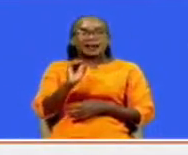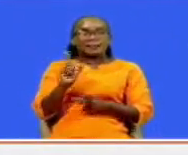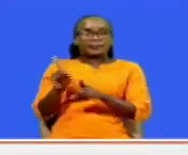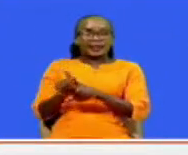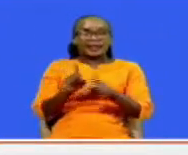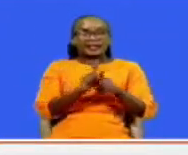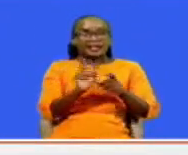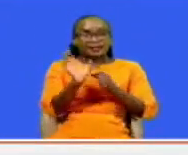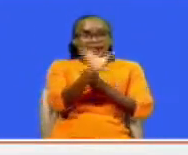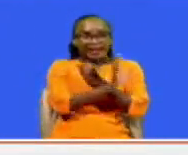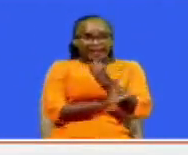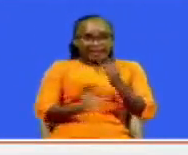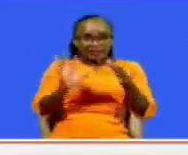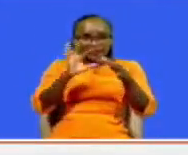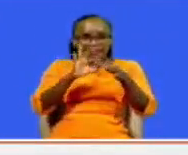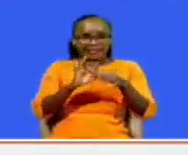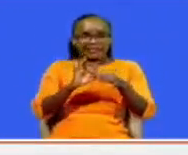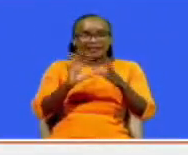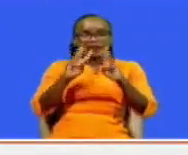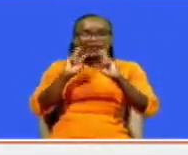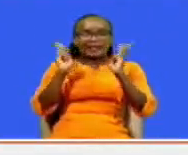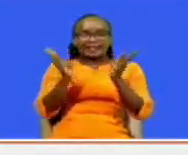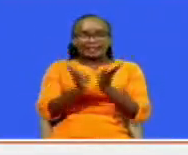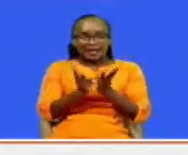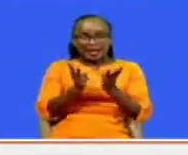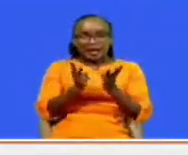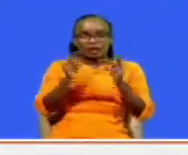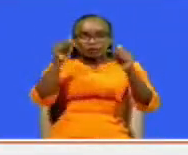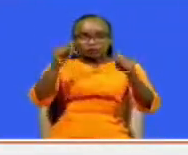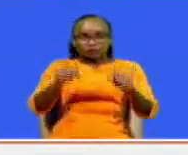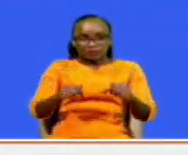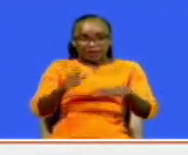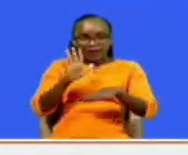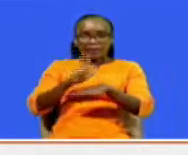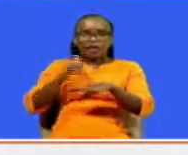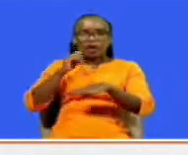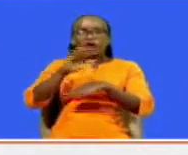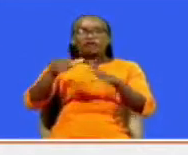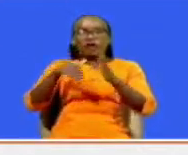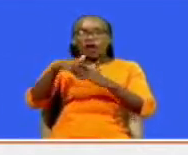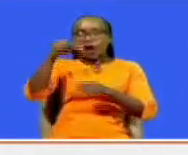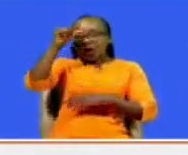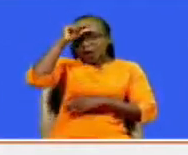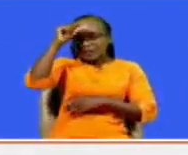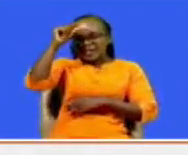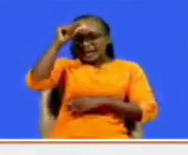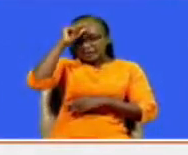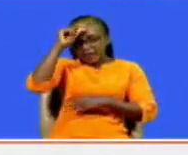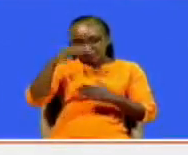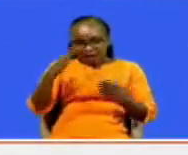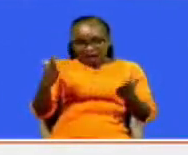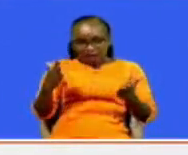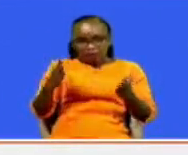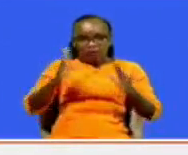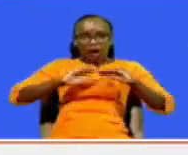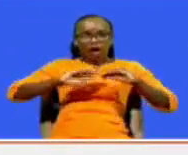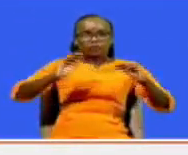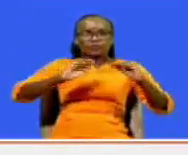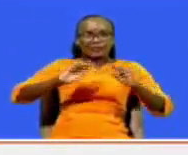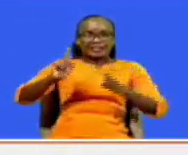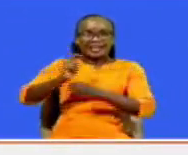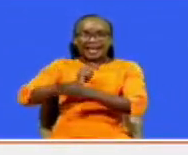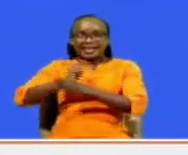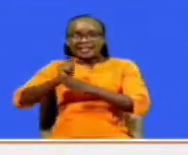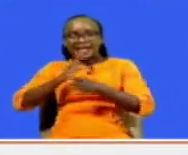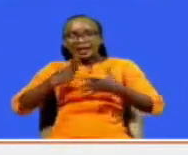taifa linapojiunga na ulimwengu kuadhimisha siku hii, wito umetolewa kwa serikali kuimarisha shughuli ya uhamasisho